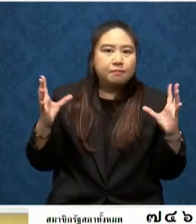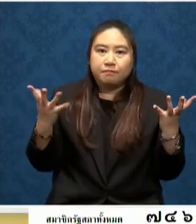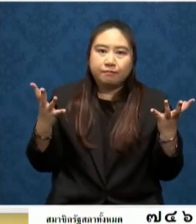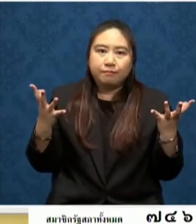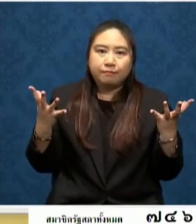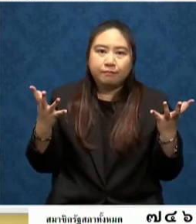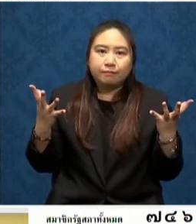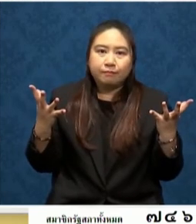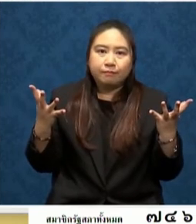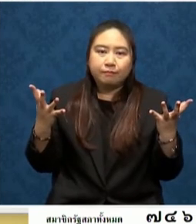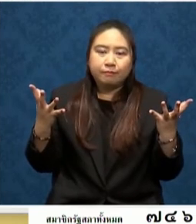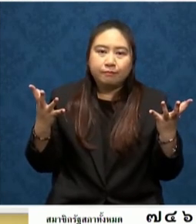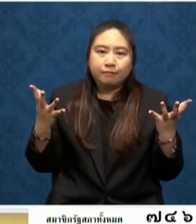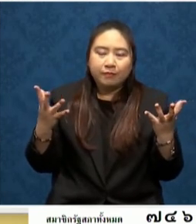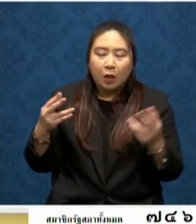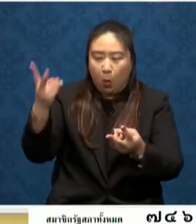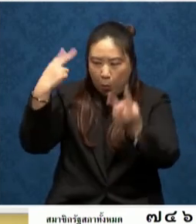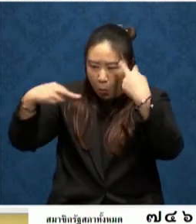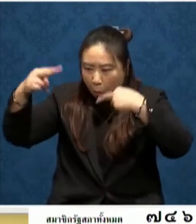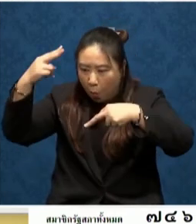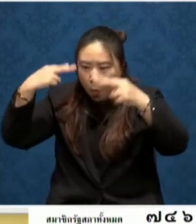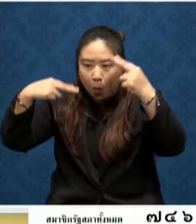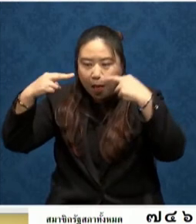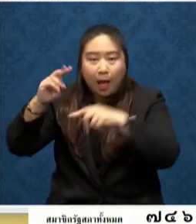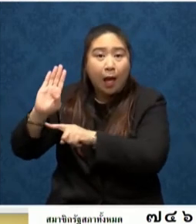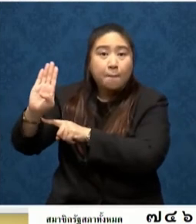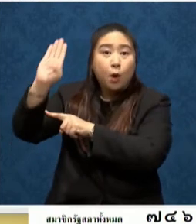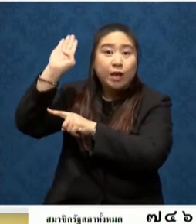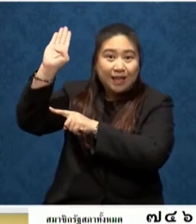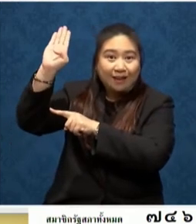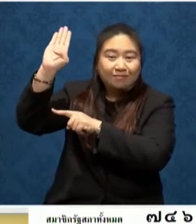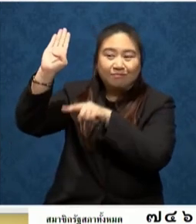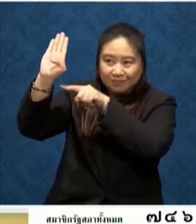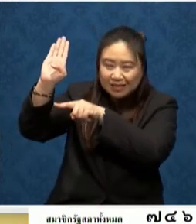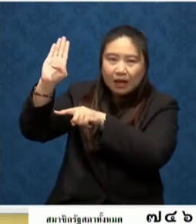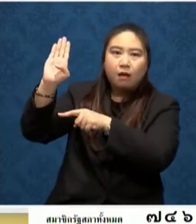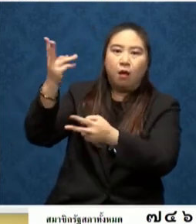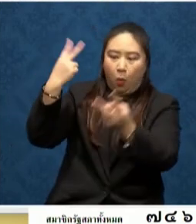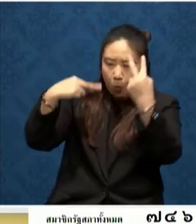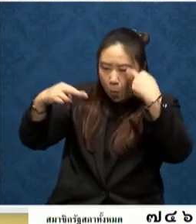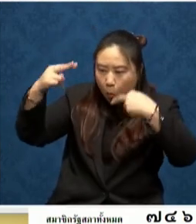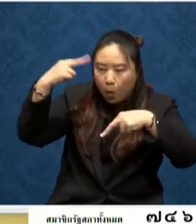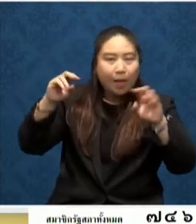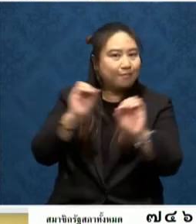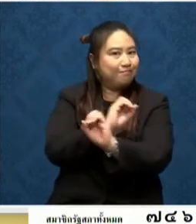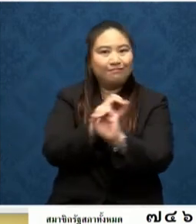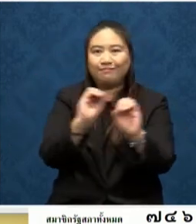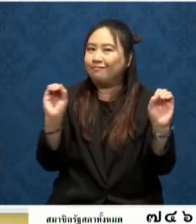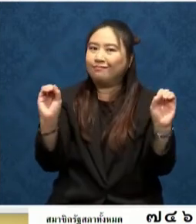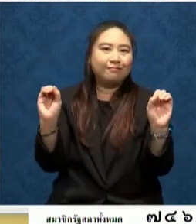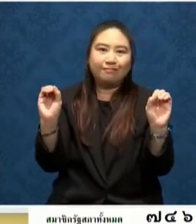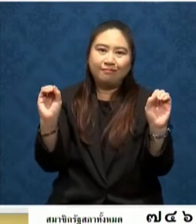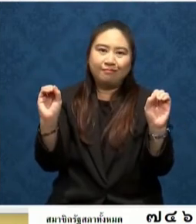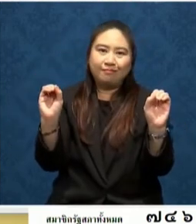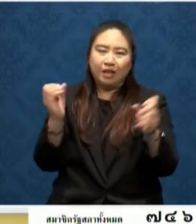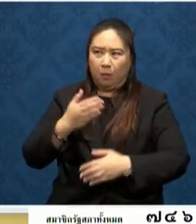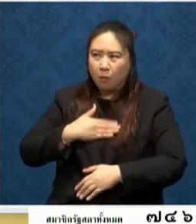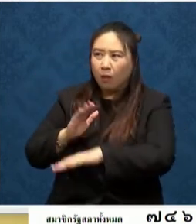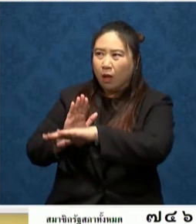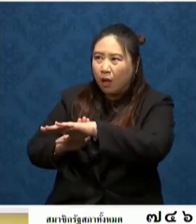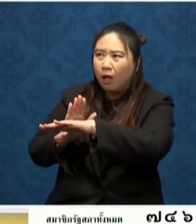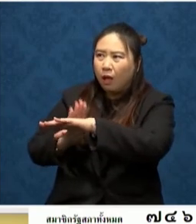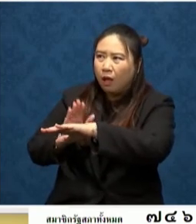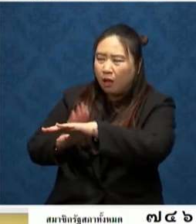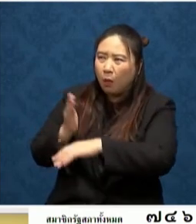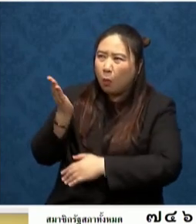ไม่เคยได้รับแม้แต่การเหลี่ยวแรจากบริษัทตนสงกัดเลยพอพยายามที่จะเรียกล้องกถูก